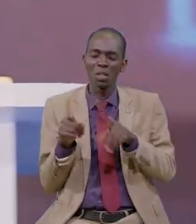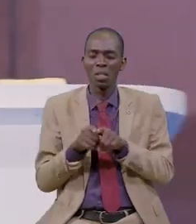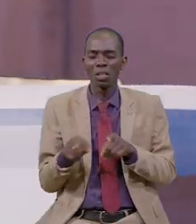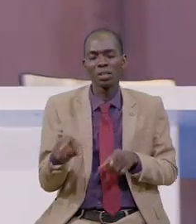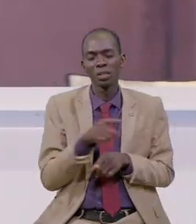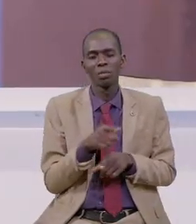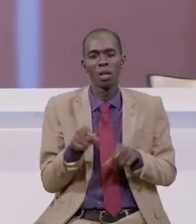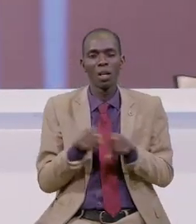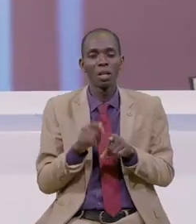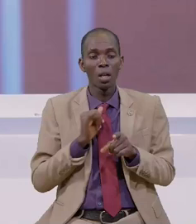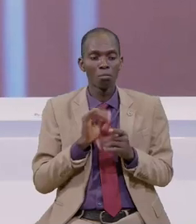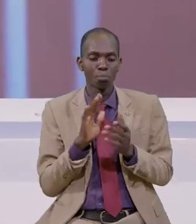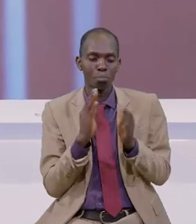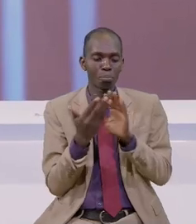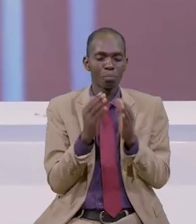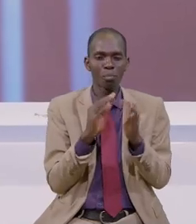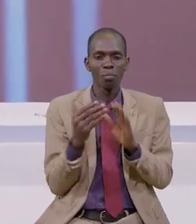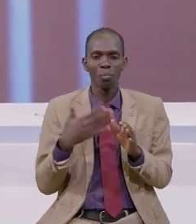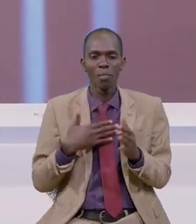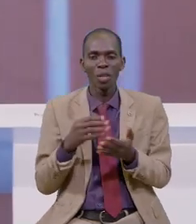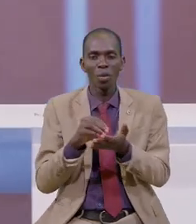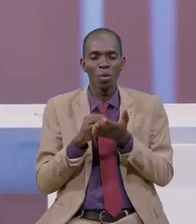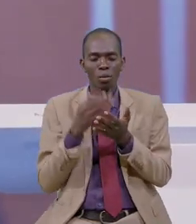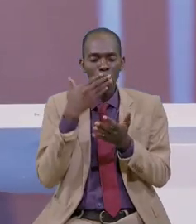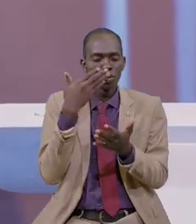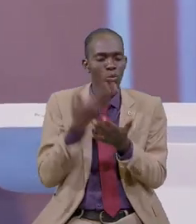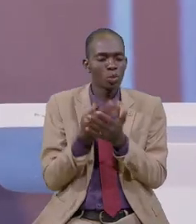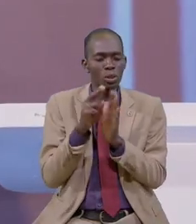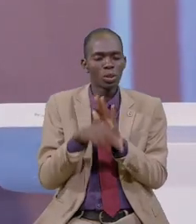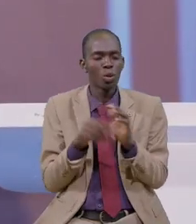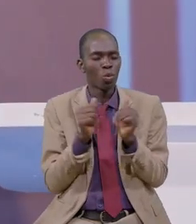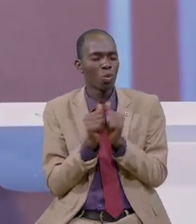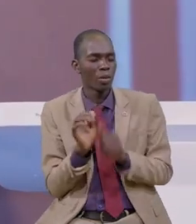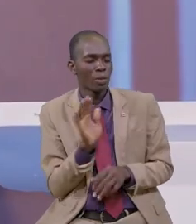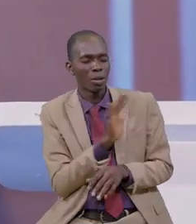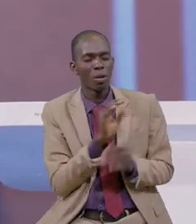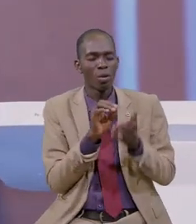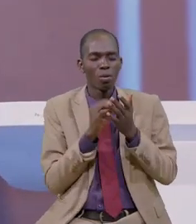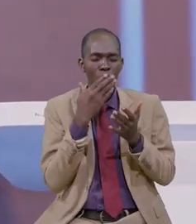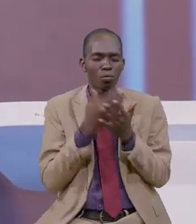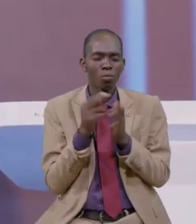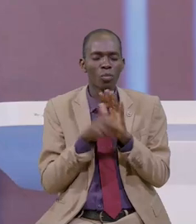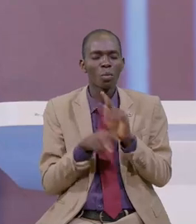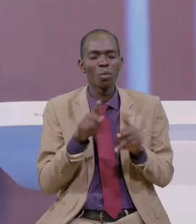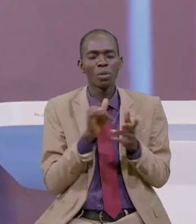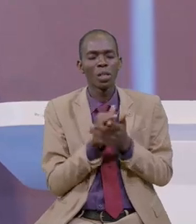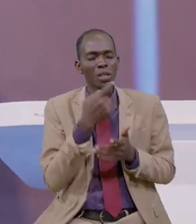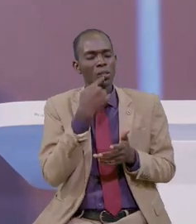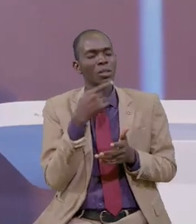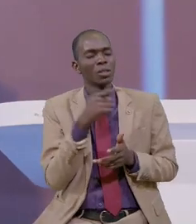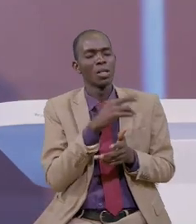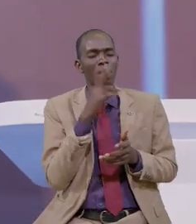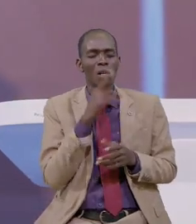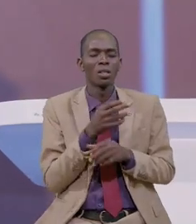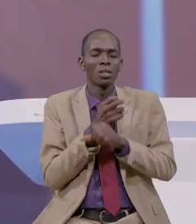compare ma bonté à leur bonté, ceux qui disent même qu'ils sont sauvés, je ne